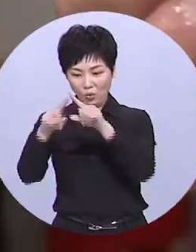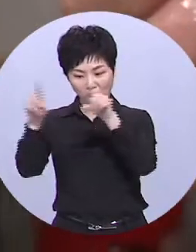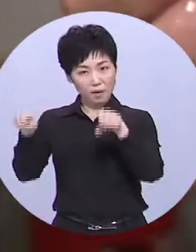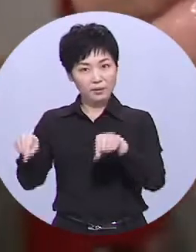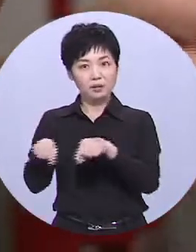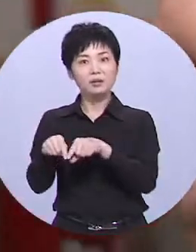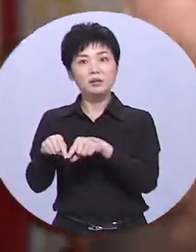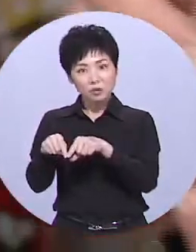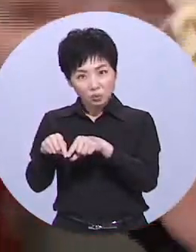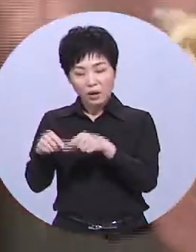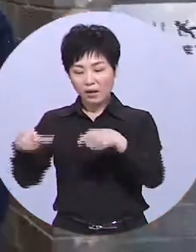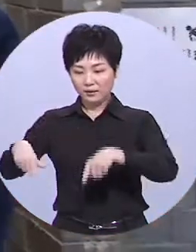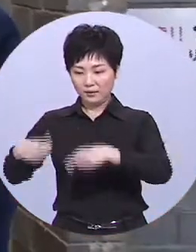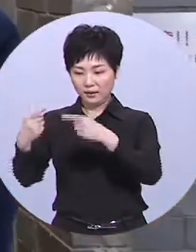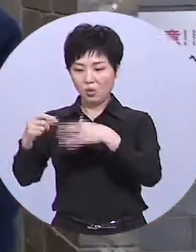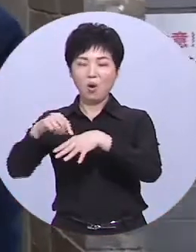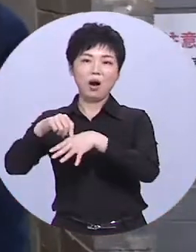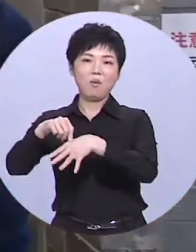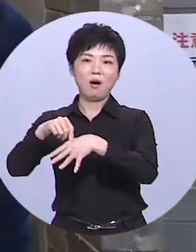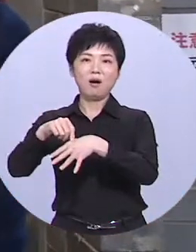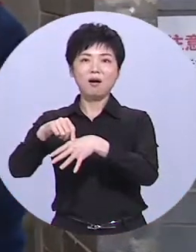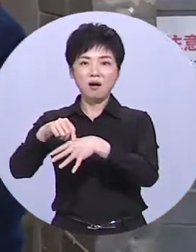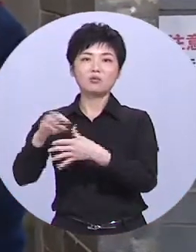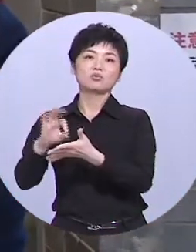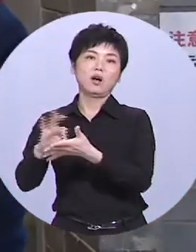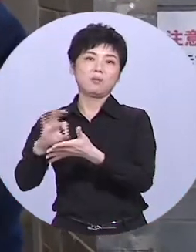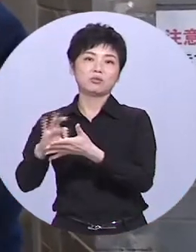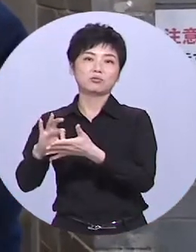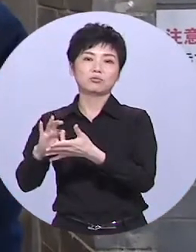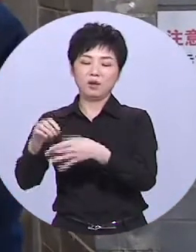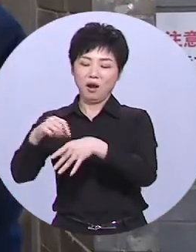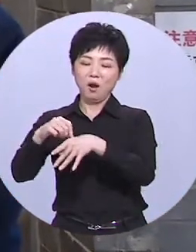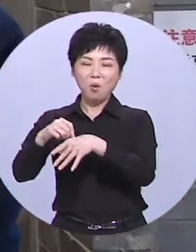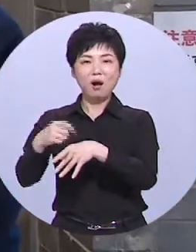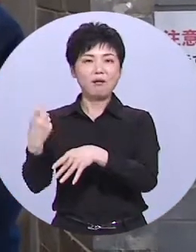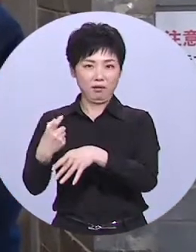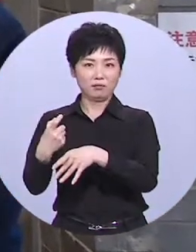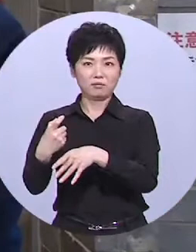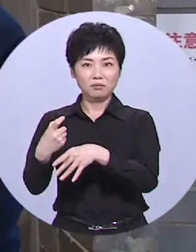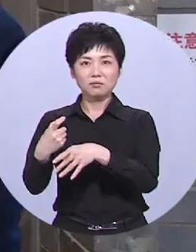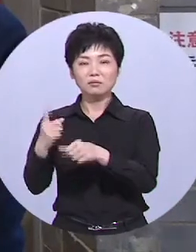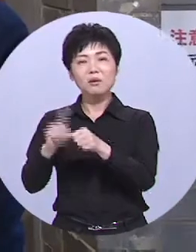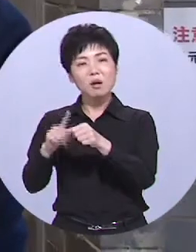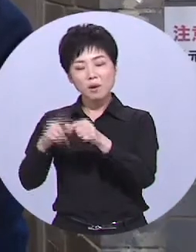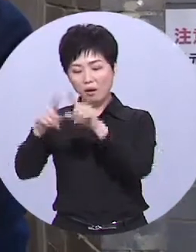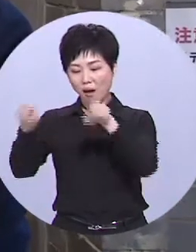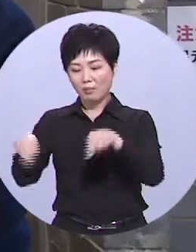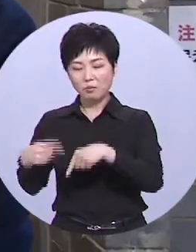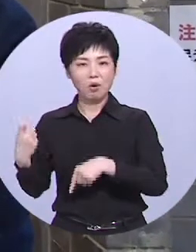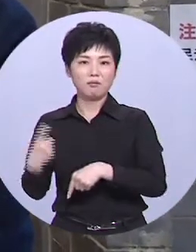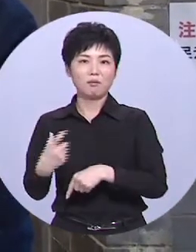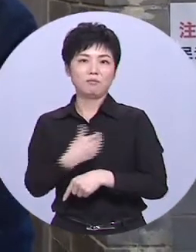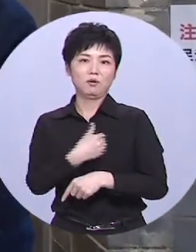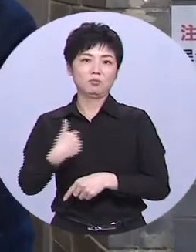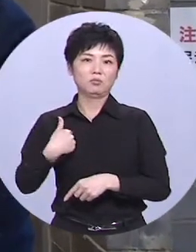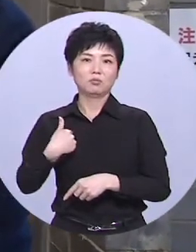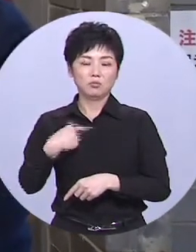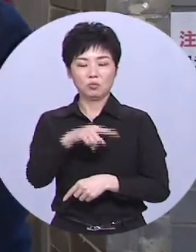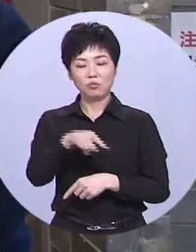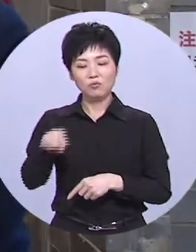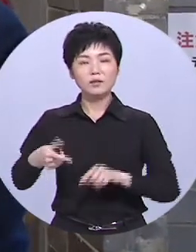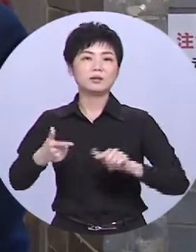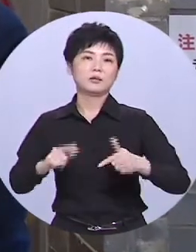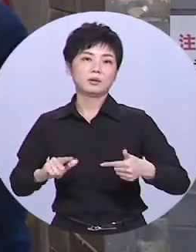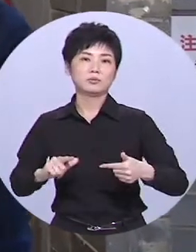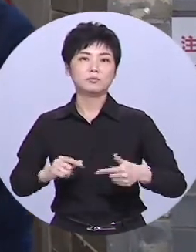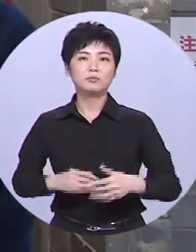です。 あ、 和紙っていうのは表の繊維質の強いところだけを使って丁寧に処理して仕